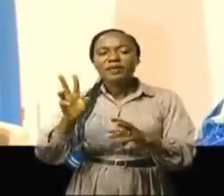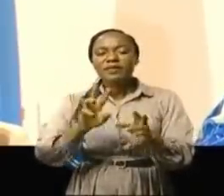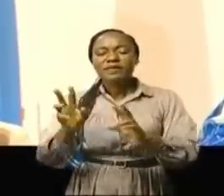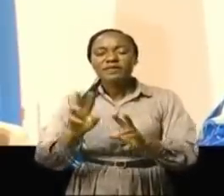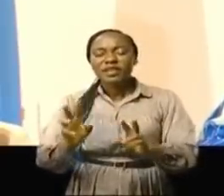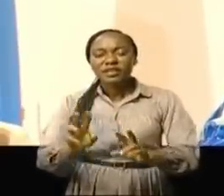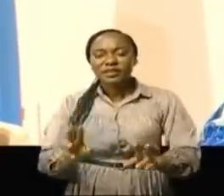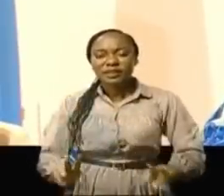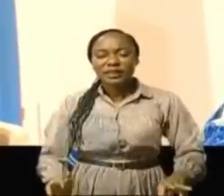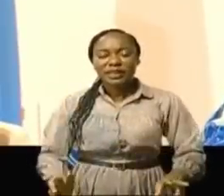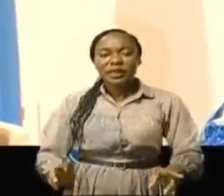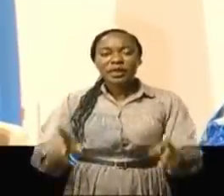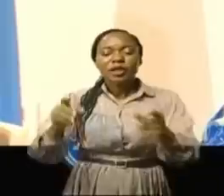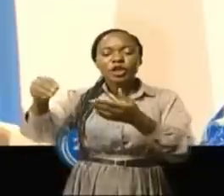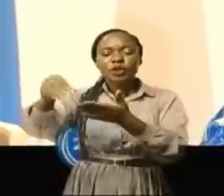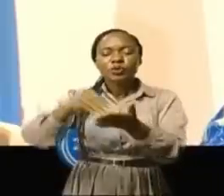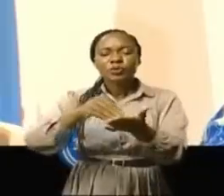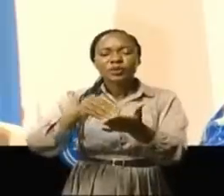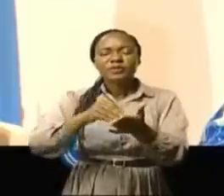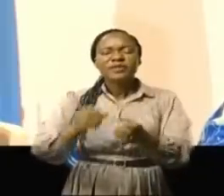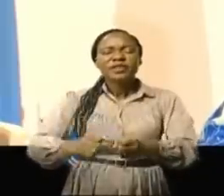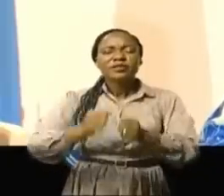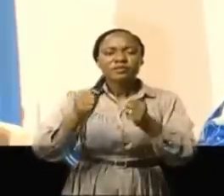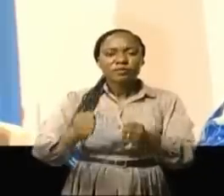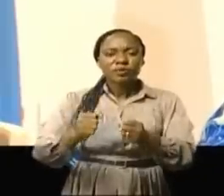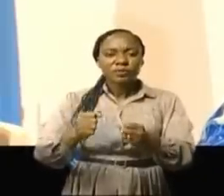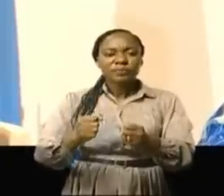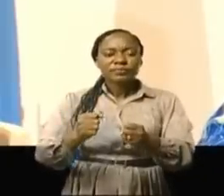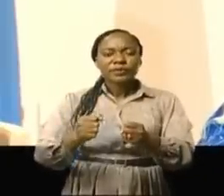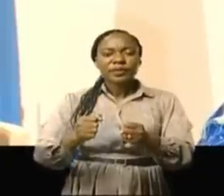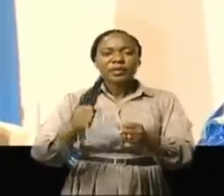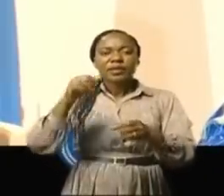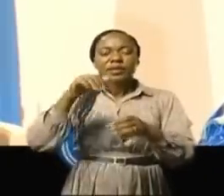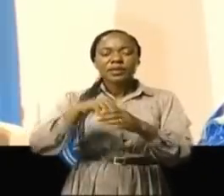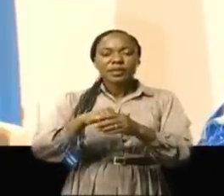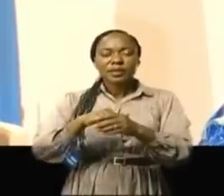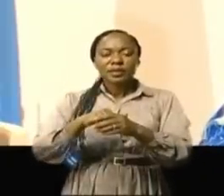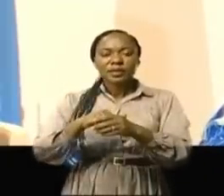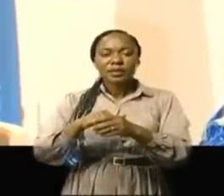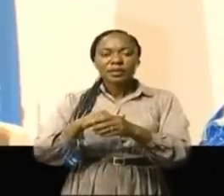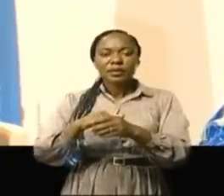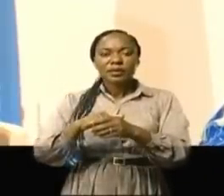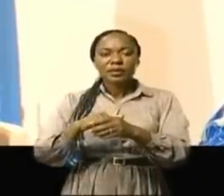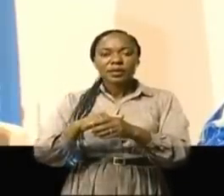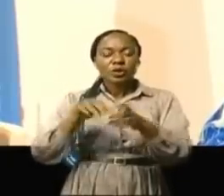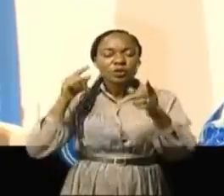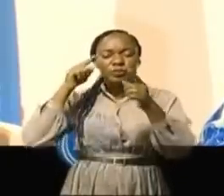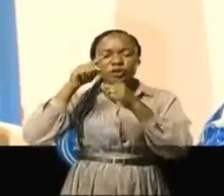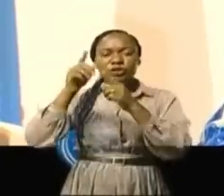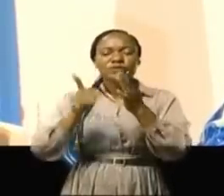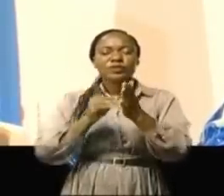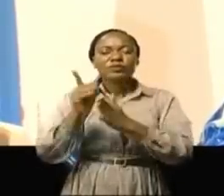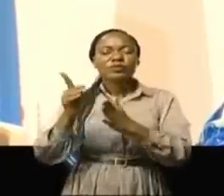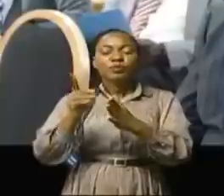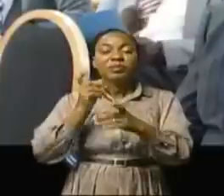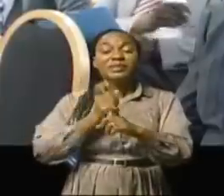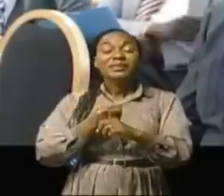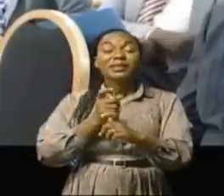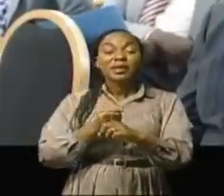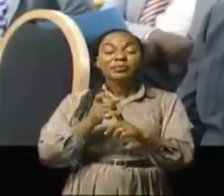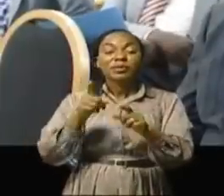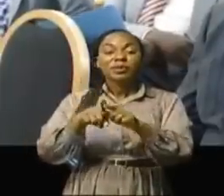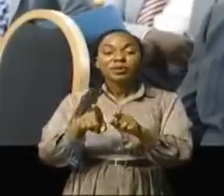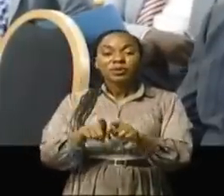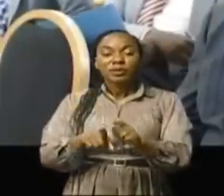et contribuent fortement à l'atteinte des objectifs de développement durable. Selon